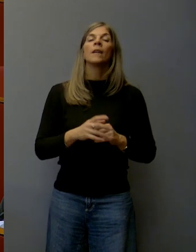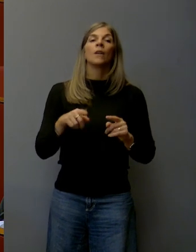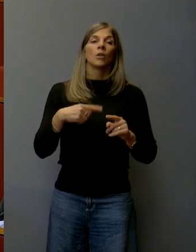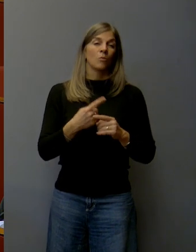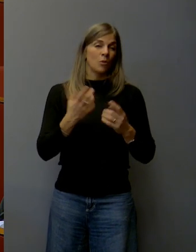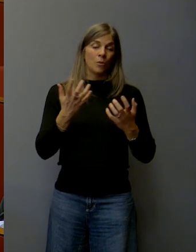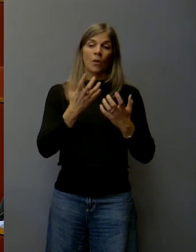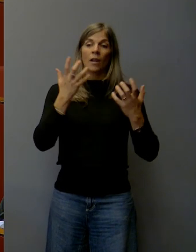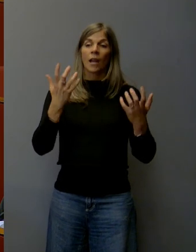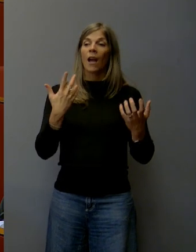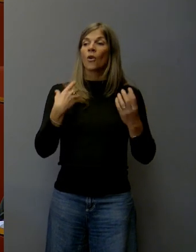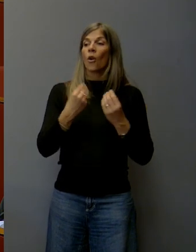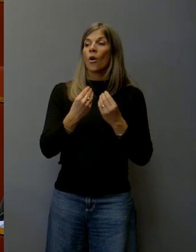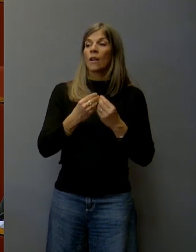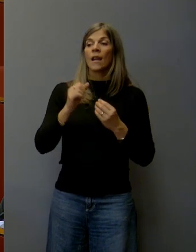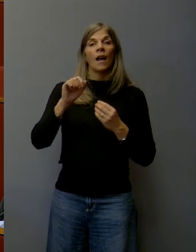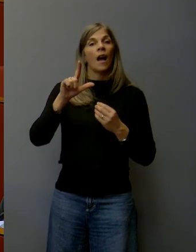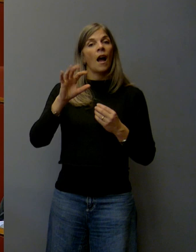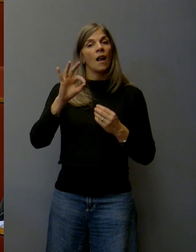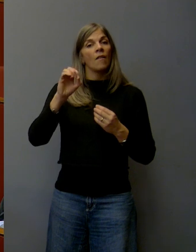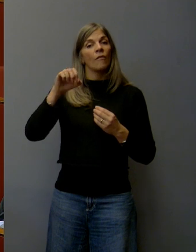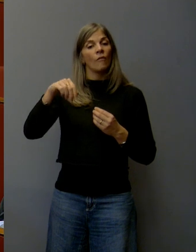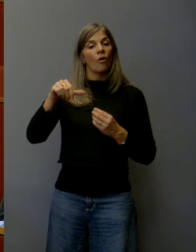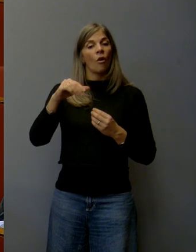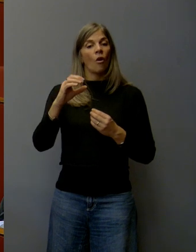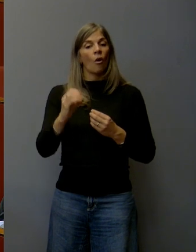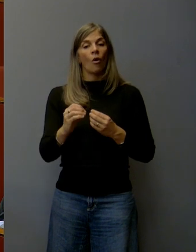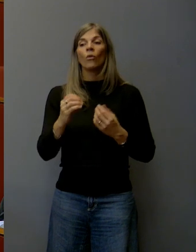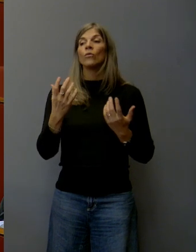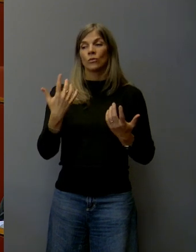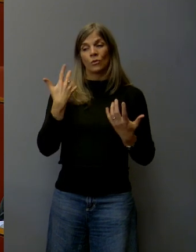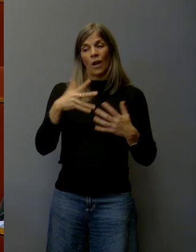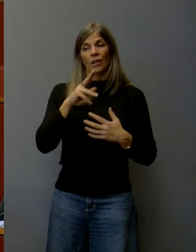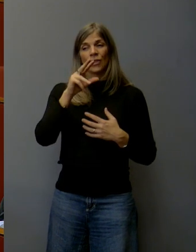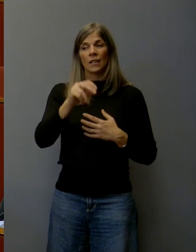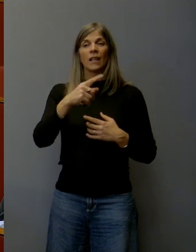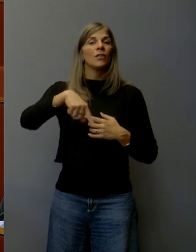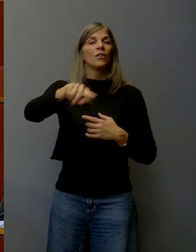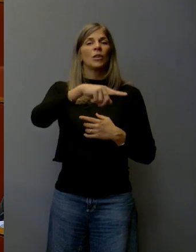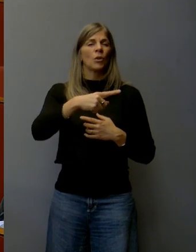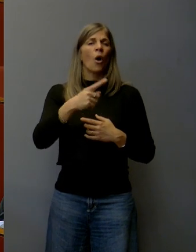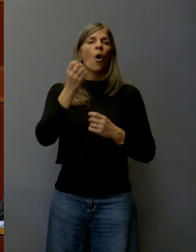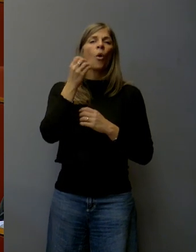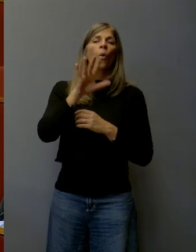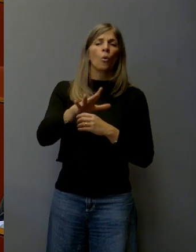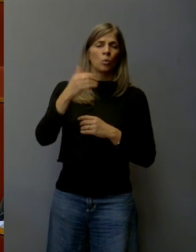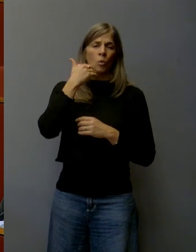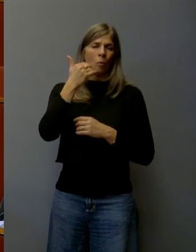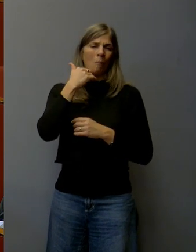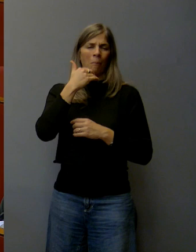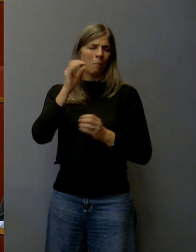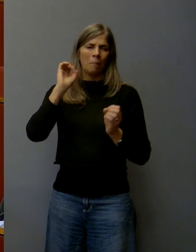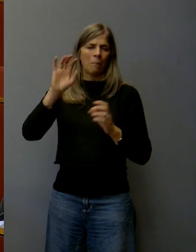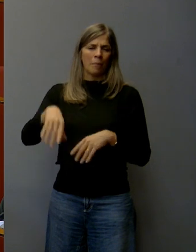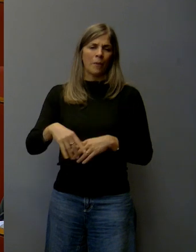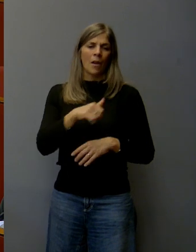la collega Alfonso lo abbia già detto qua non c'è la testa sulla cultura e quindi figuriamoci se ci sono le gambe nei municipi